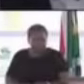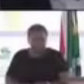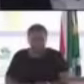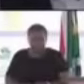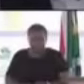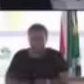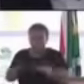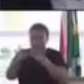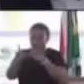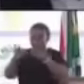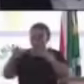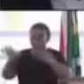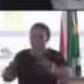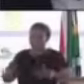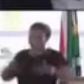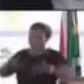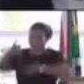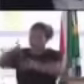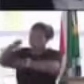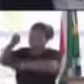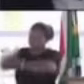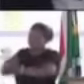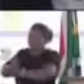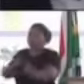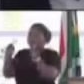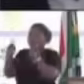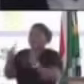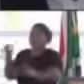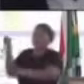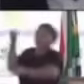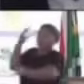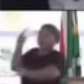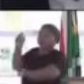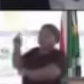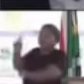bantu basejozini mphakathi wasemkhanya kude kuwukuthi